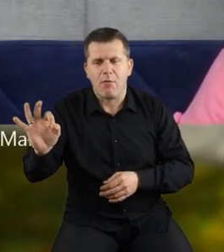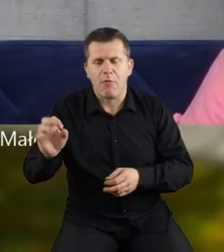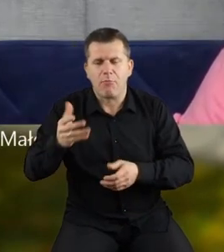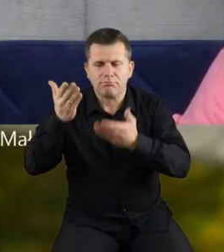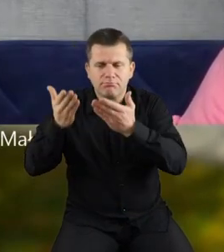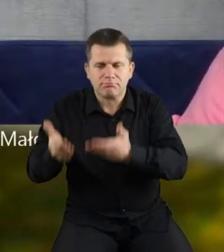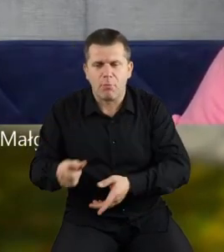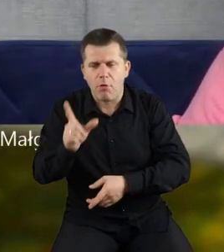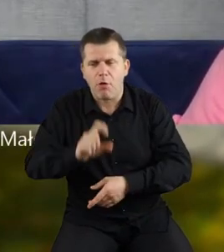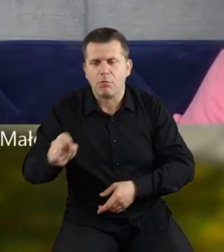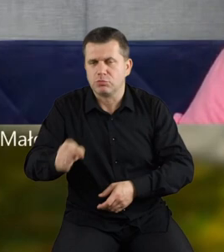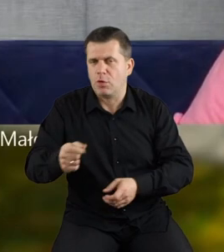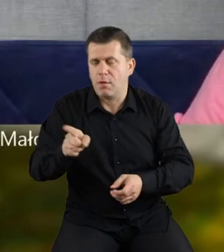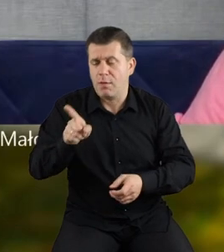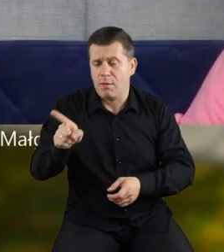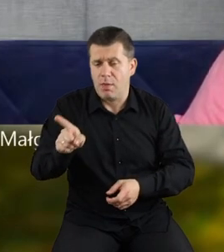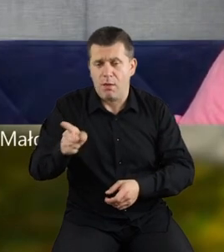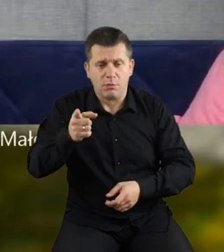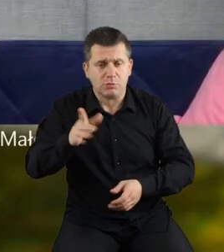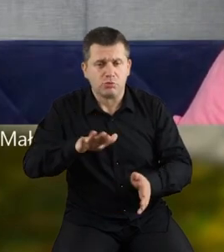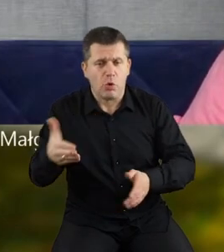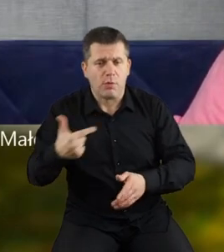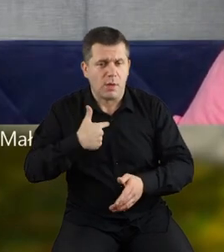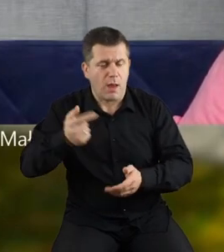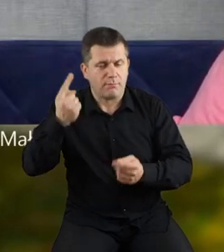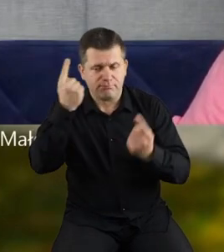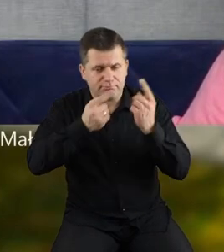jego narrację, to już zdecydowanie bardziej